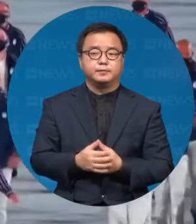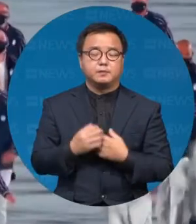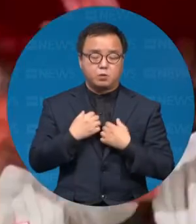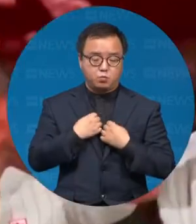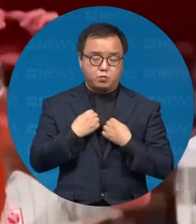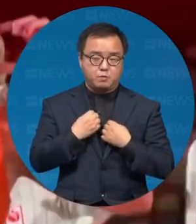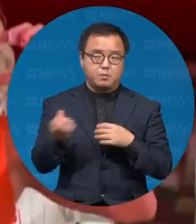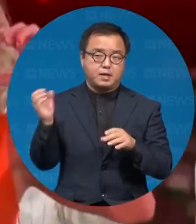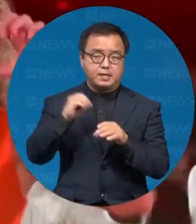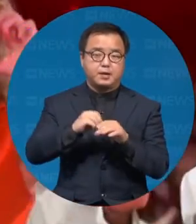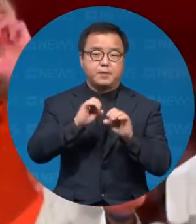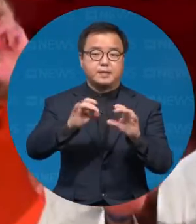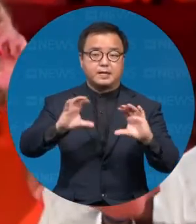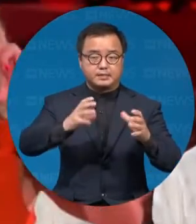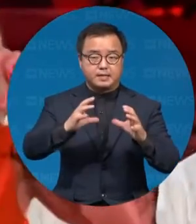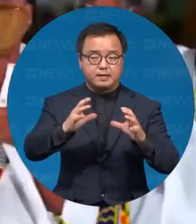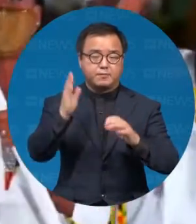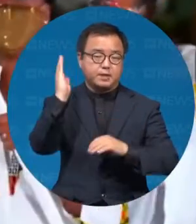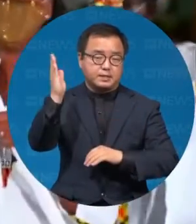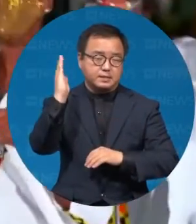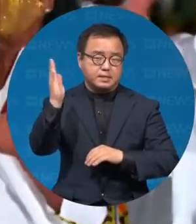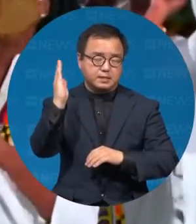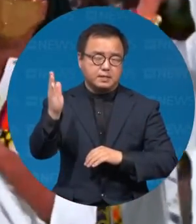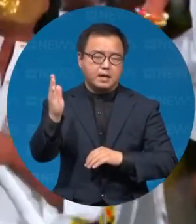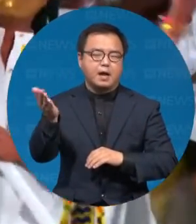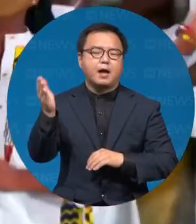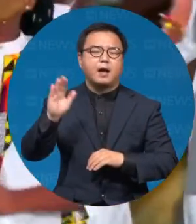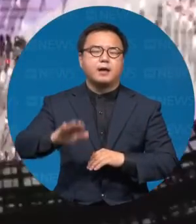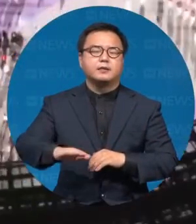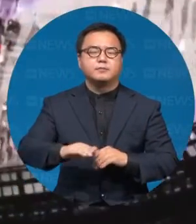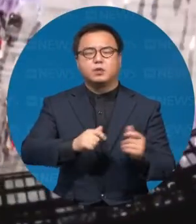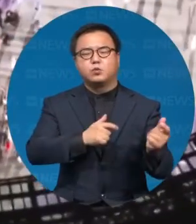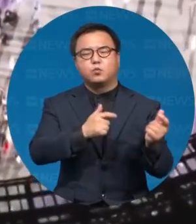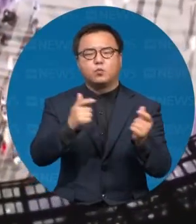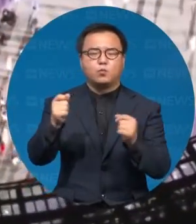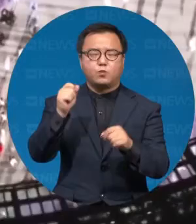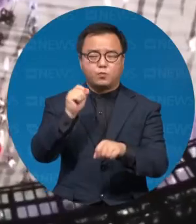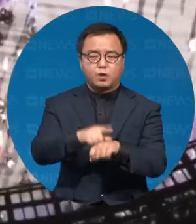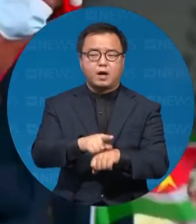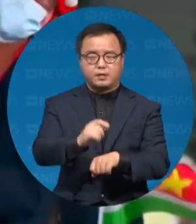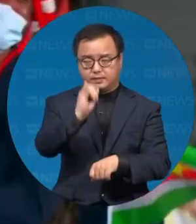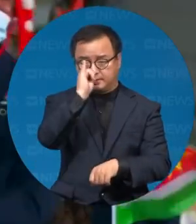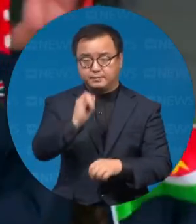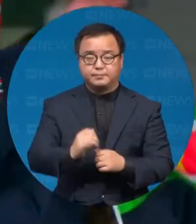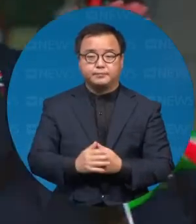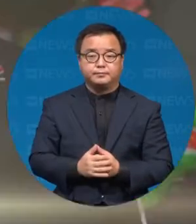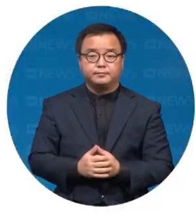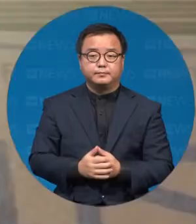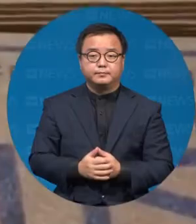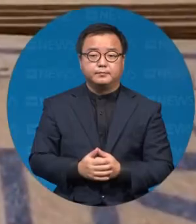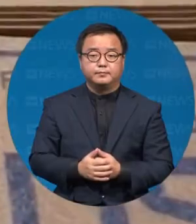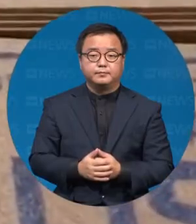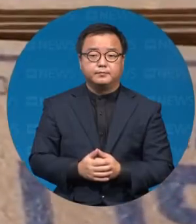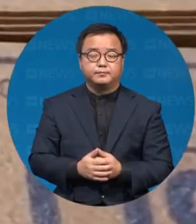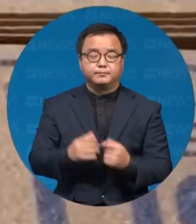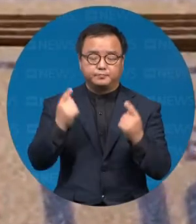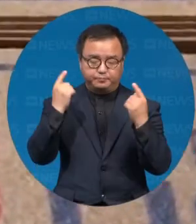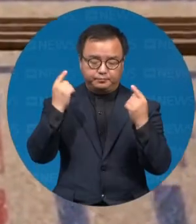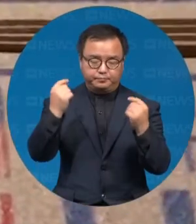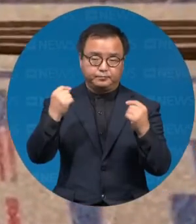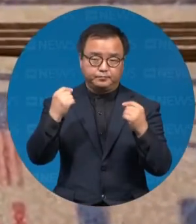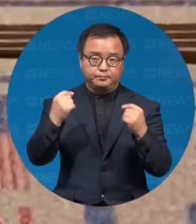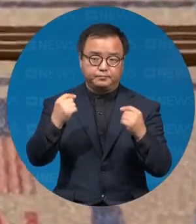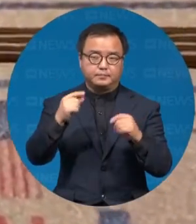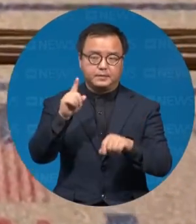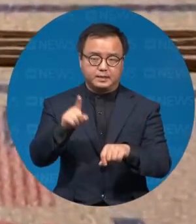유니폼에 담긴 각국의 다양한 이야기. 하지만 공통된 메시지도 발견됩니다. 지속 가능한 천연